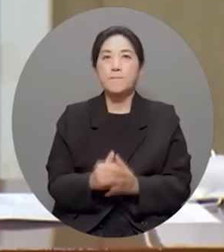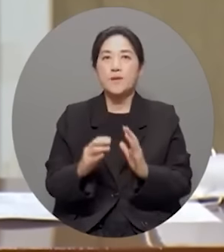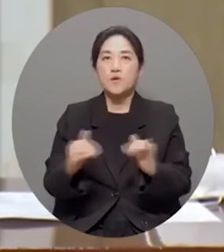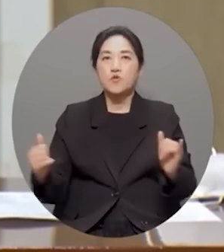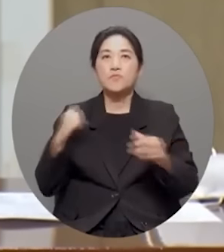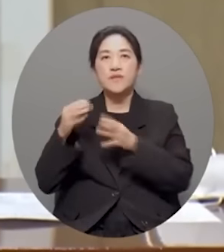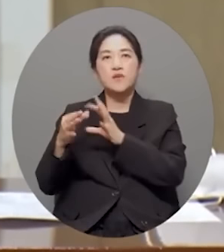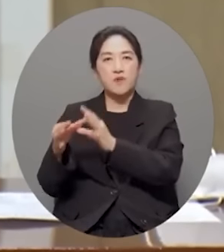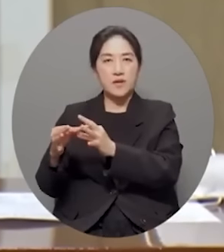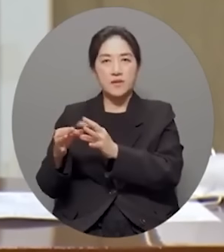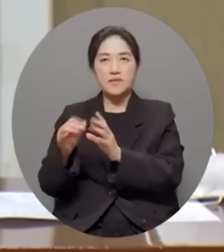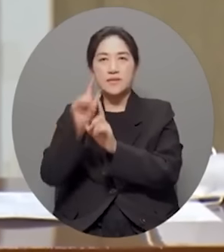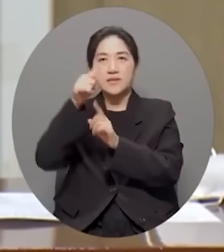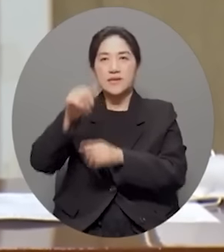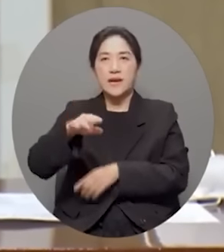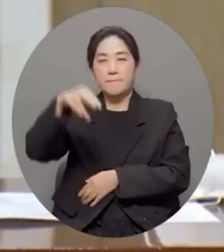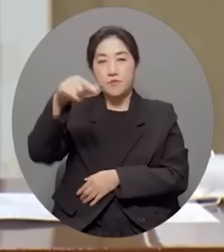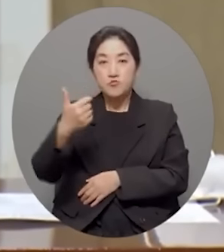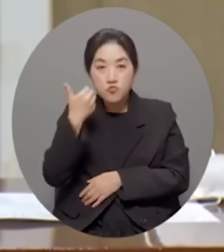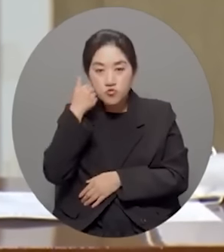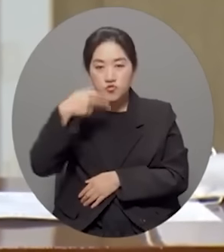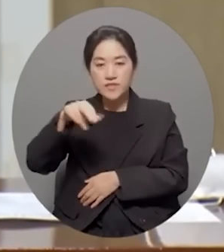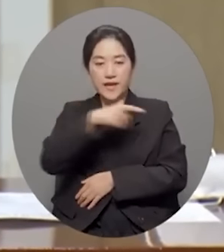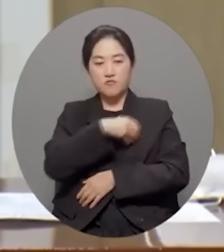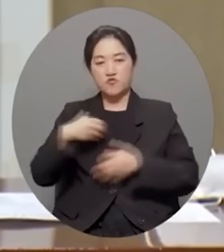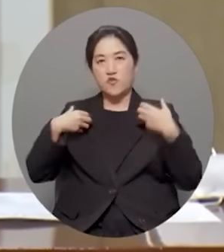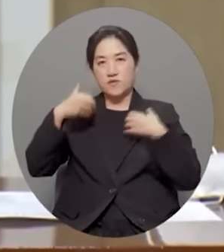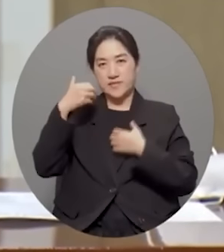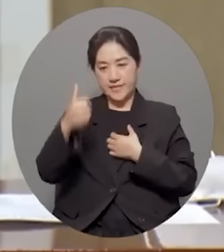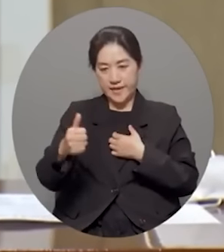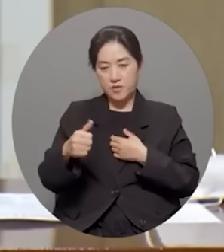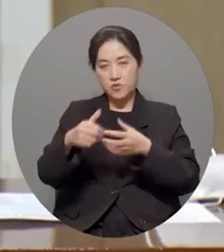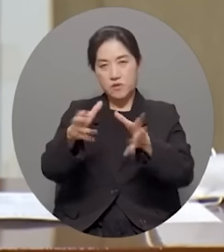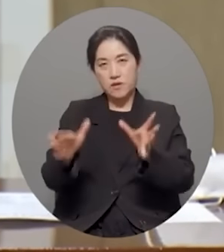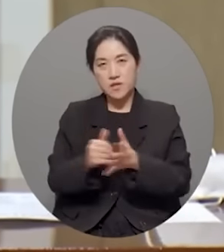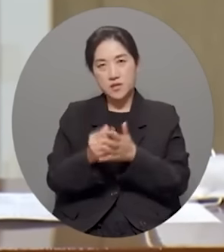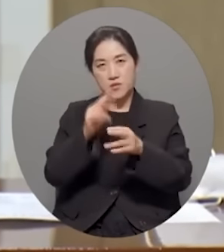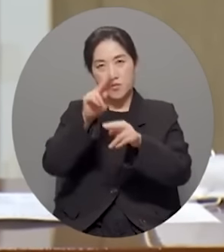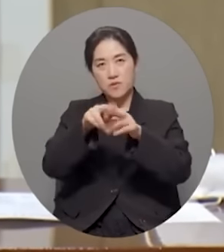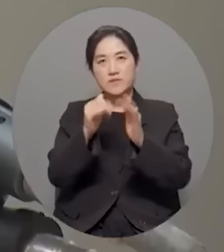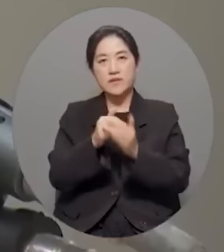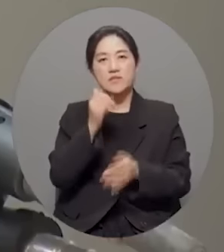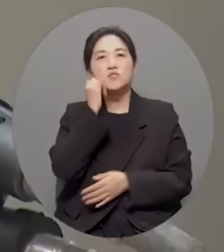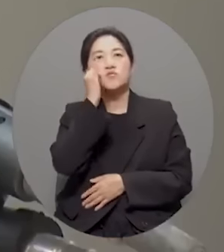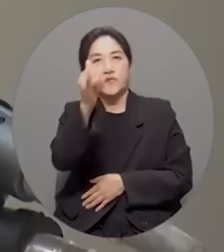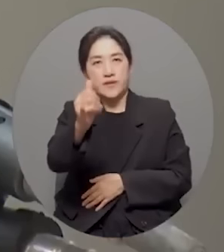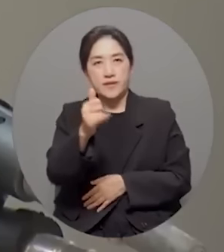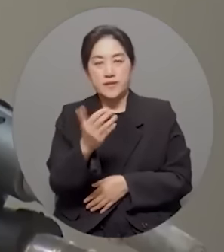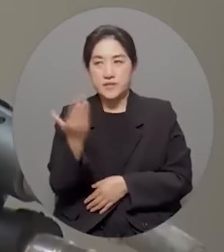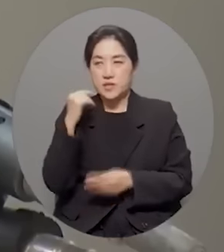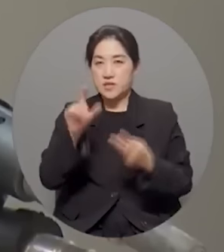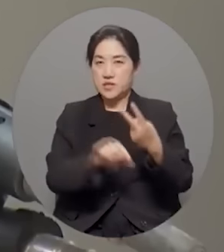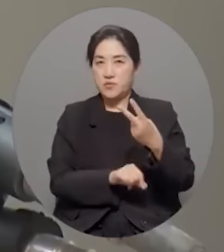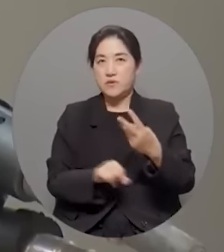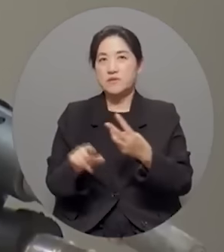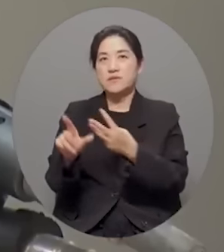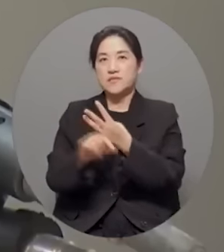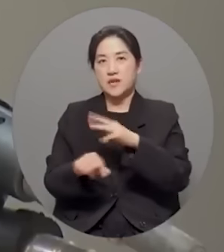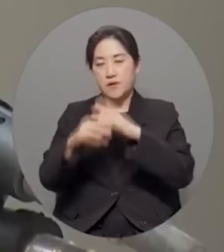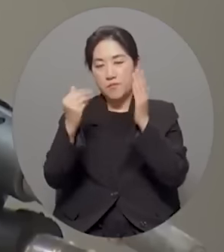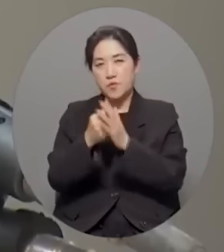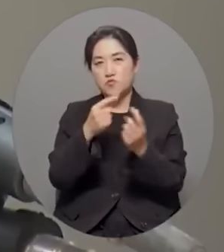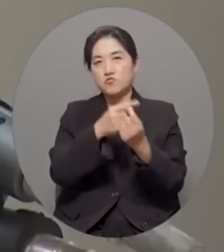국민의힘 소속 이갑준 사 구청장은 한 단체 고위 관계자에게 전화를 걸었습니다. 지난 2월과 3월 모두